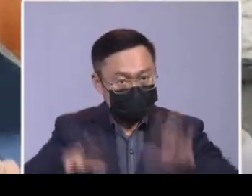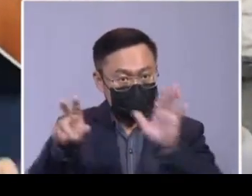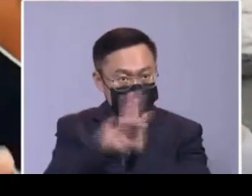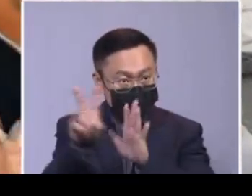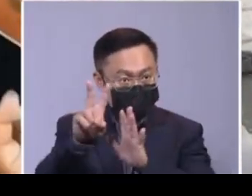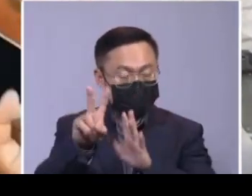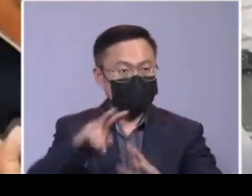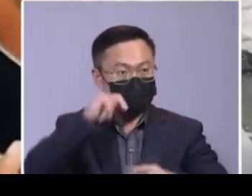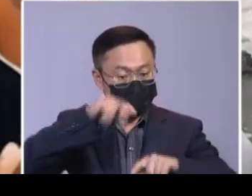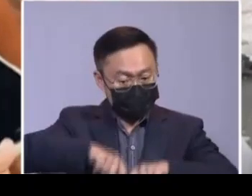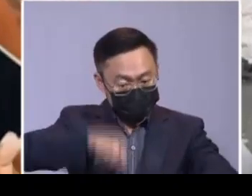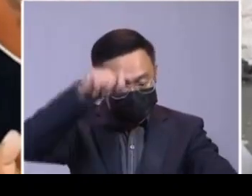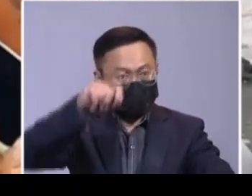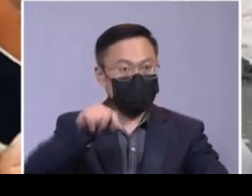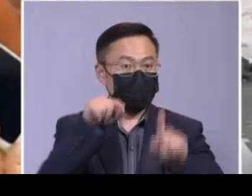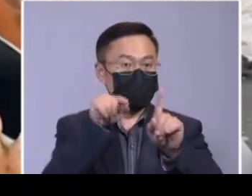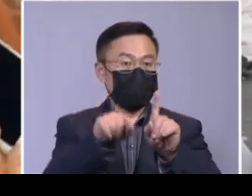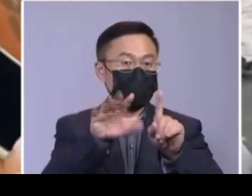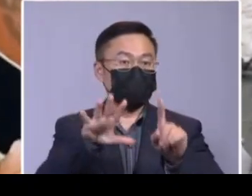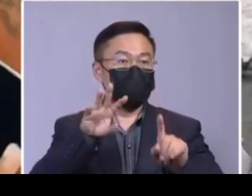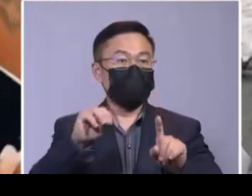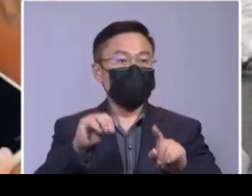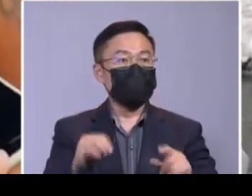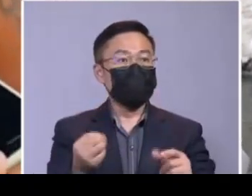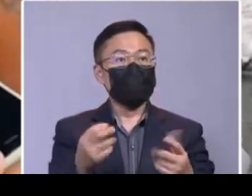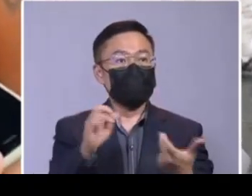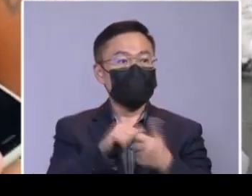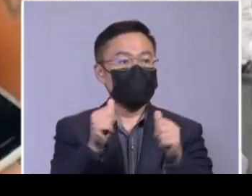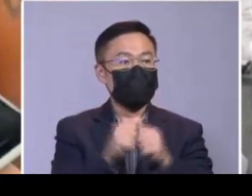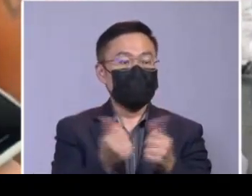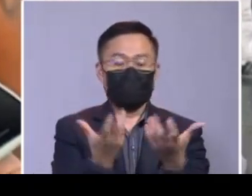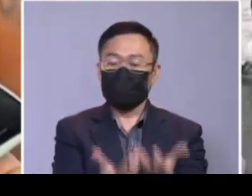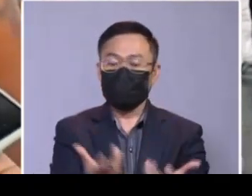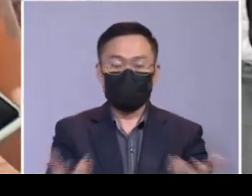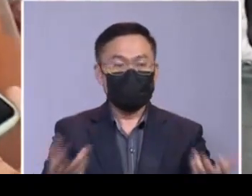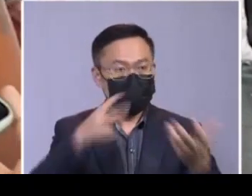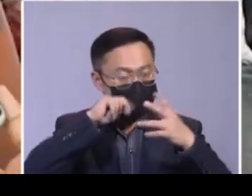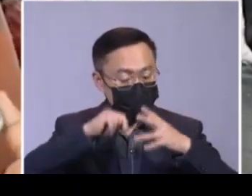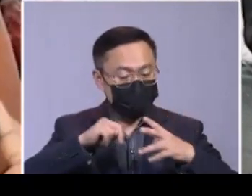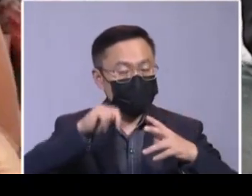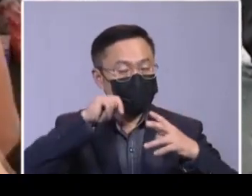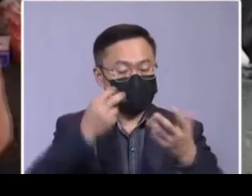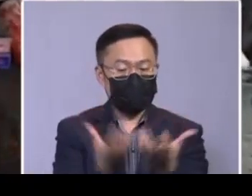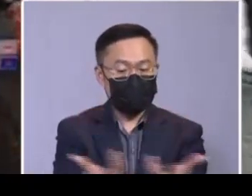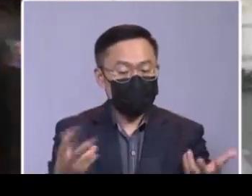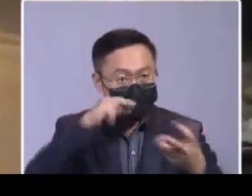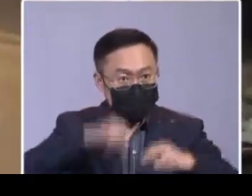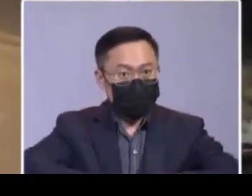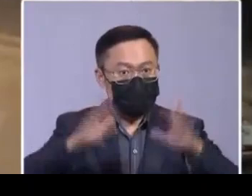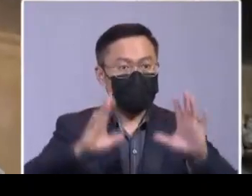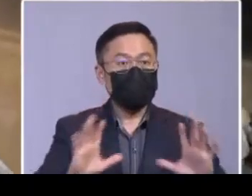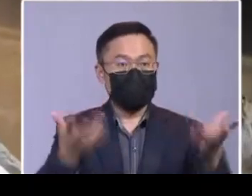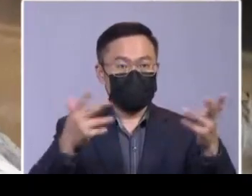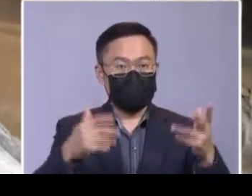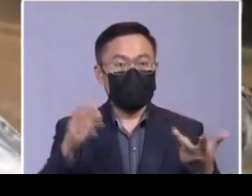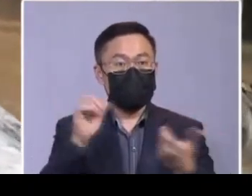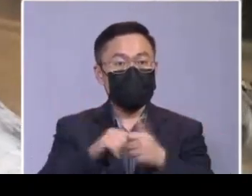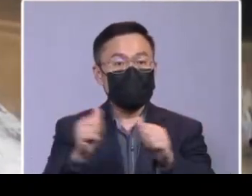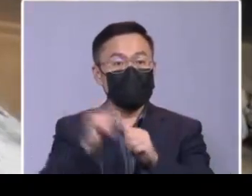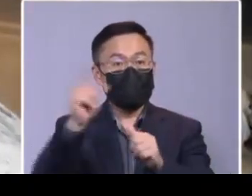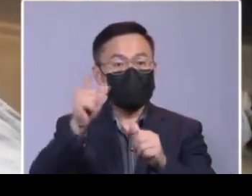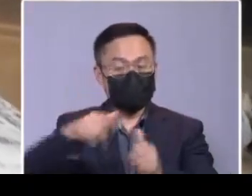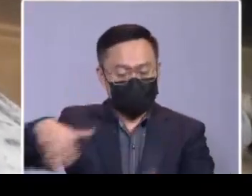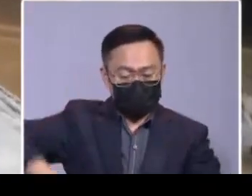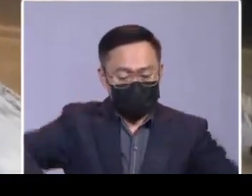แล้วเป็นช่วงกลางคืนด้วยมันก็ขนย้ายของไม่ทันสาเหตุเชื่อว่าน่าจะมาจับคลองเกิดการ